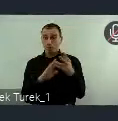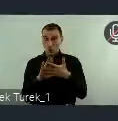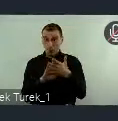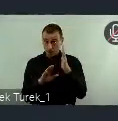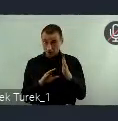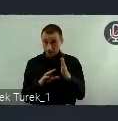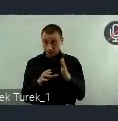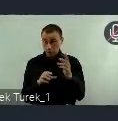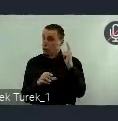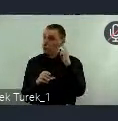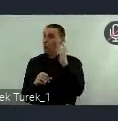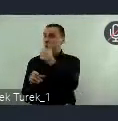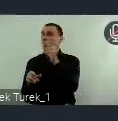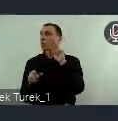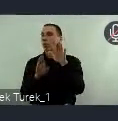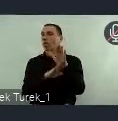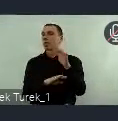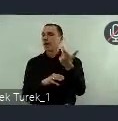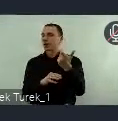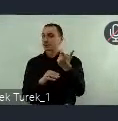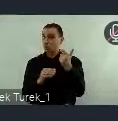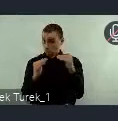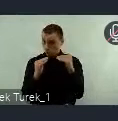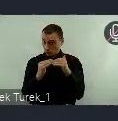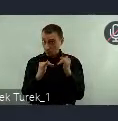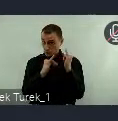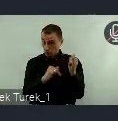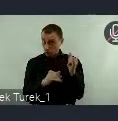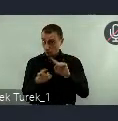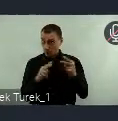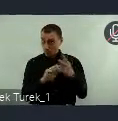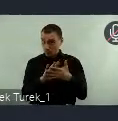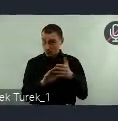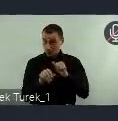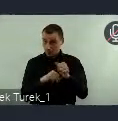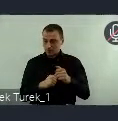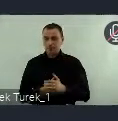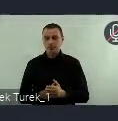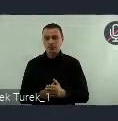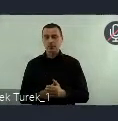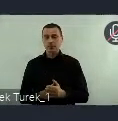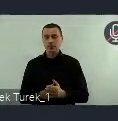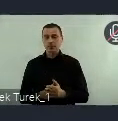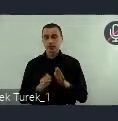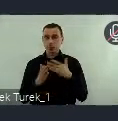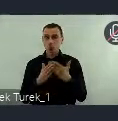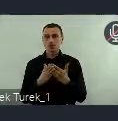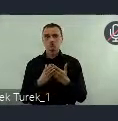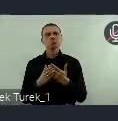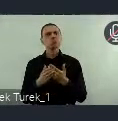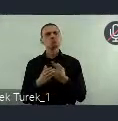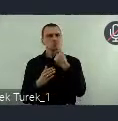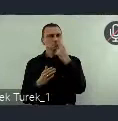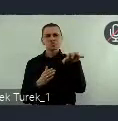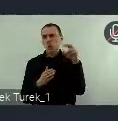nimi wziąć udział w tych tych debatach tych warsztatach rzeczy są zapewnić tłumacza języka migowego Bo jeśli ja tutaj Wyczuwam grupę wyciętą